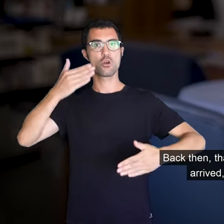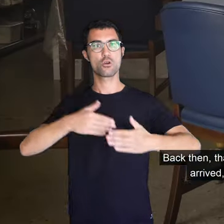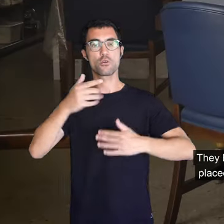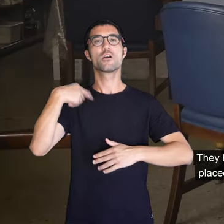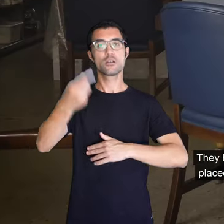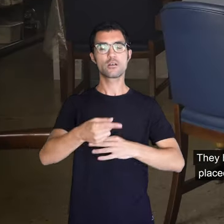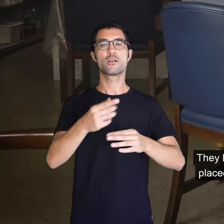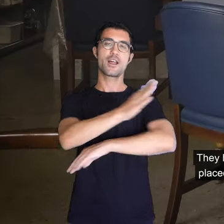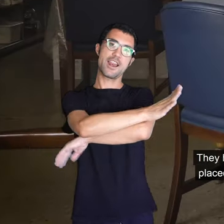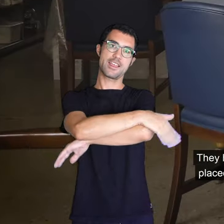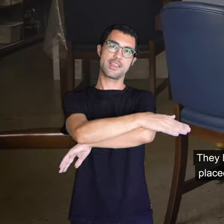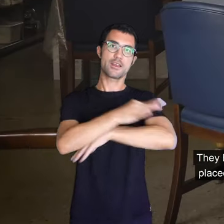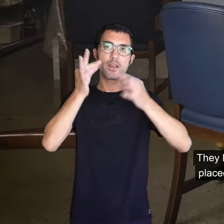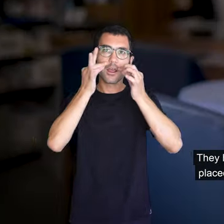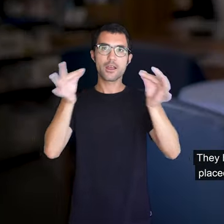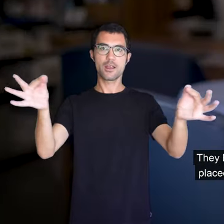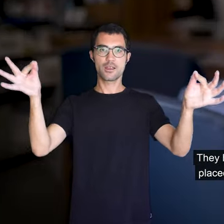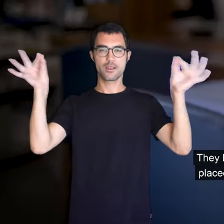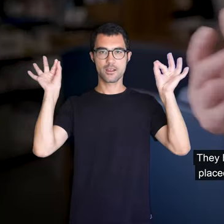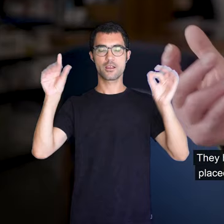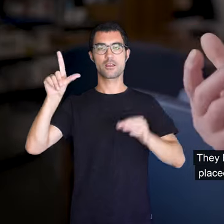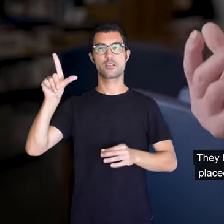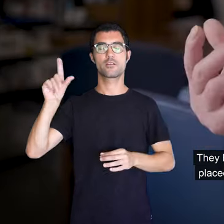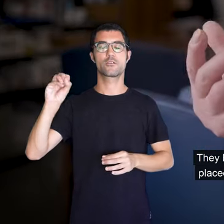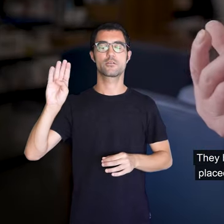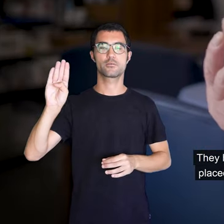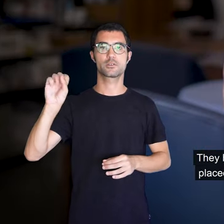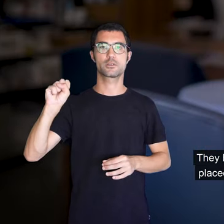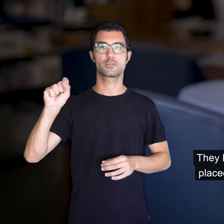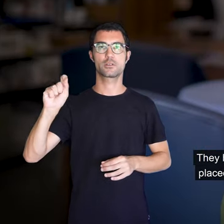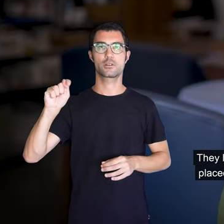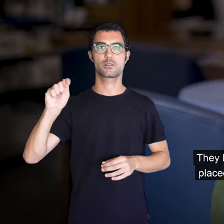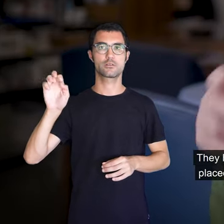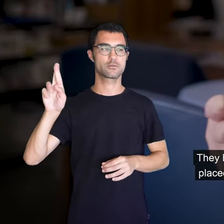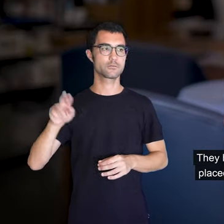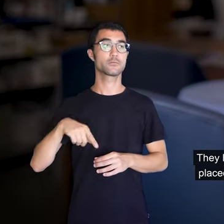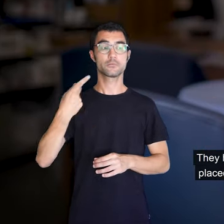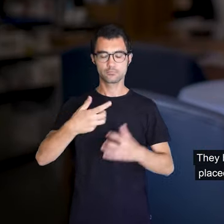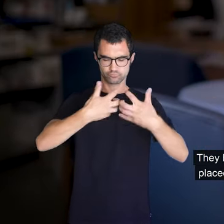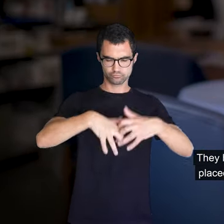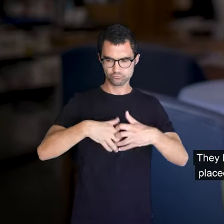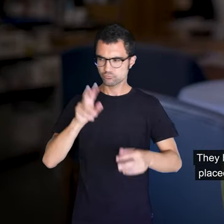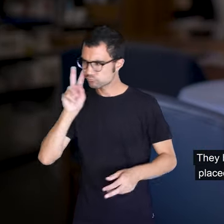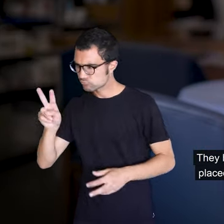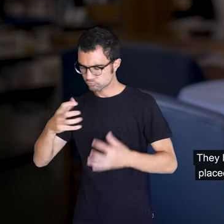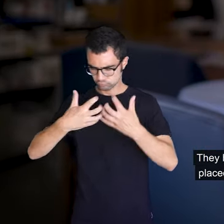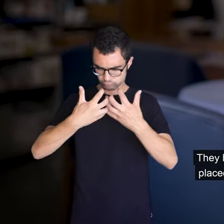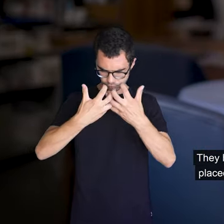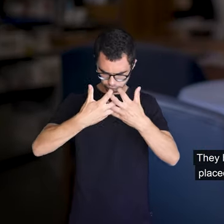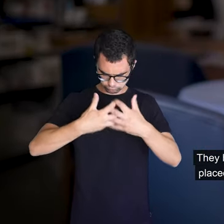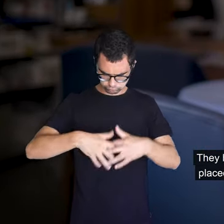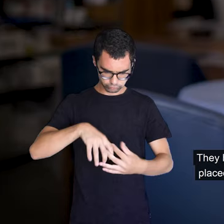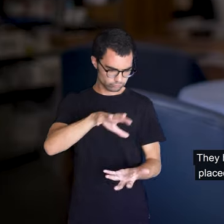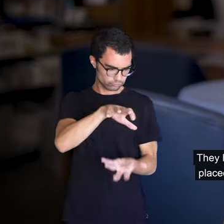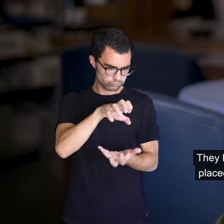llagosta. Ells tingueren aquesta idea i se feren maquinilles amb aquests engranatges i dos corrons